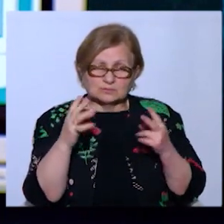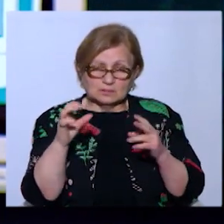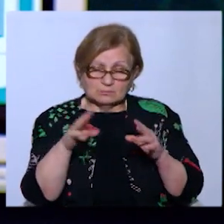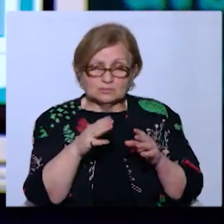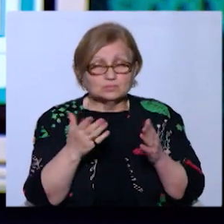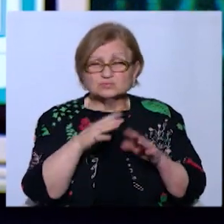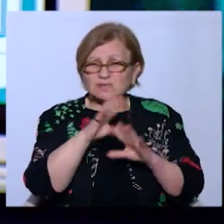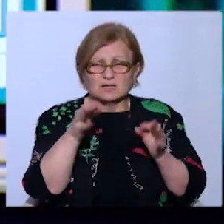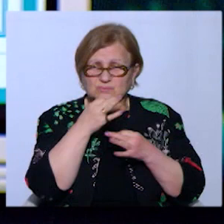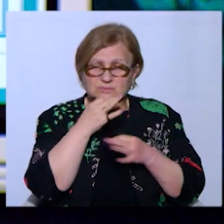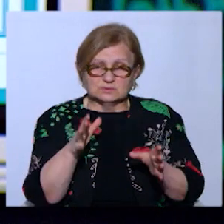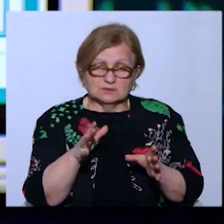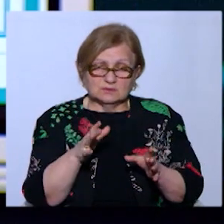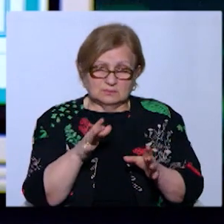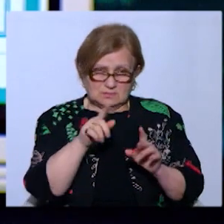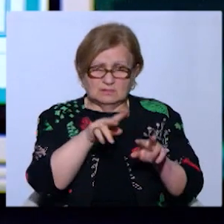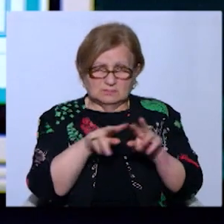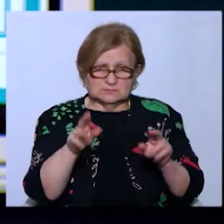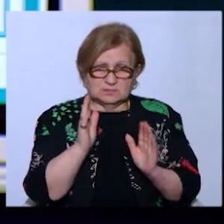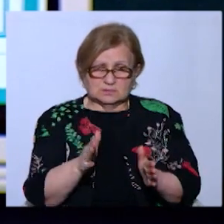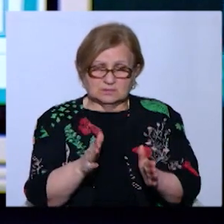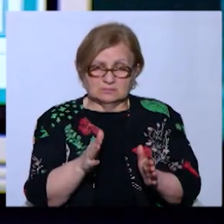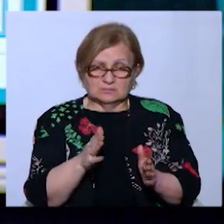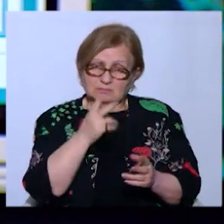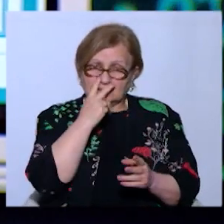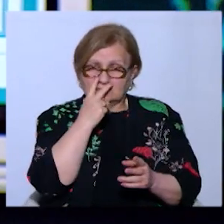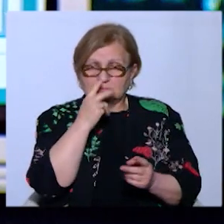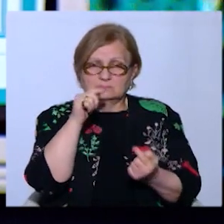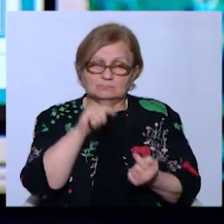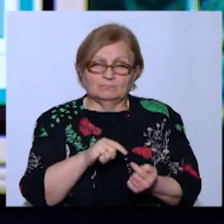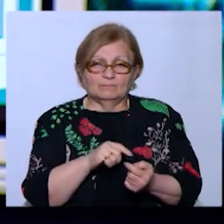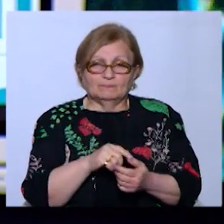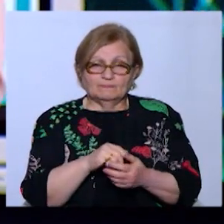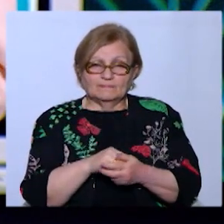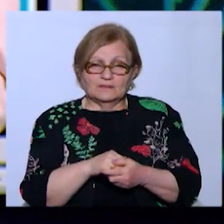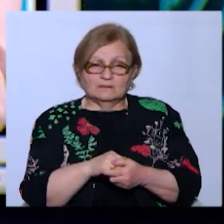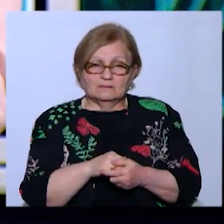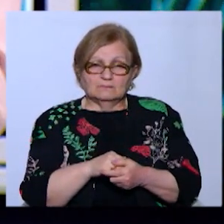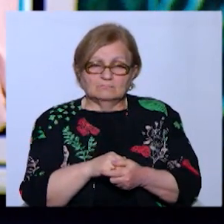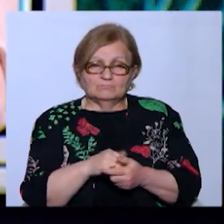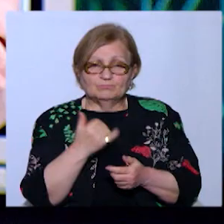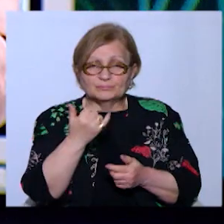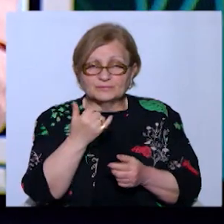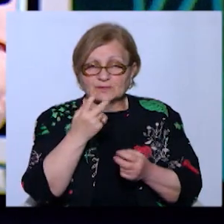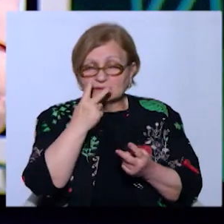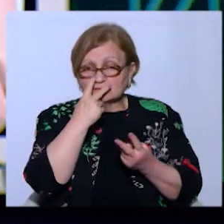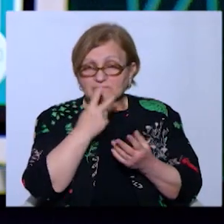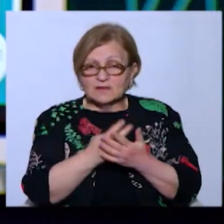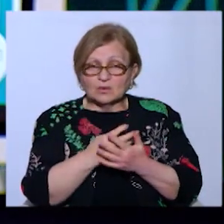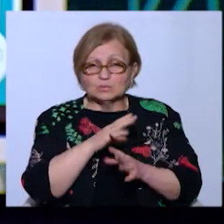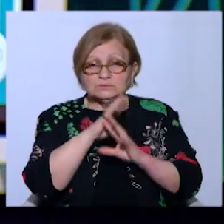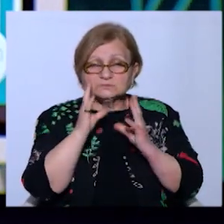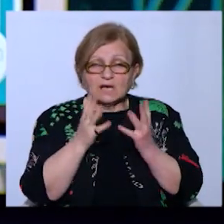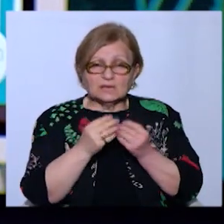გვერდა სამკუთხედში ესე ხდება და ნებისმიერ მართკუთხა სამკუთხედში შესაბამისად, ხო? ანუ აი ახლა უნდა განვაზოგადოთ ჩვენ